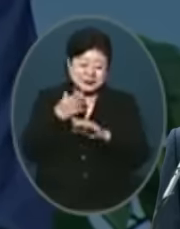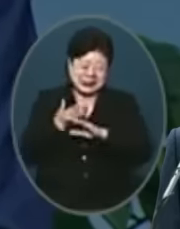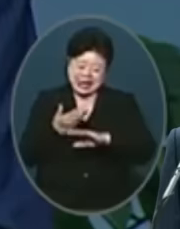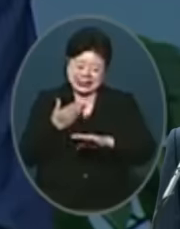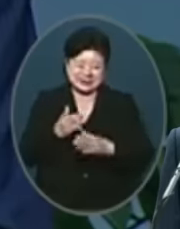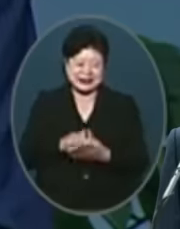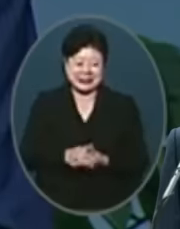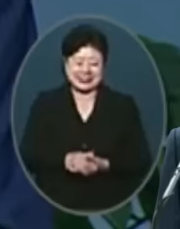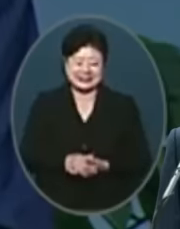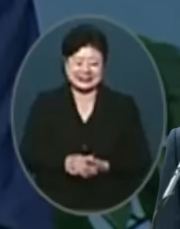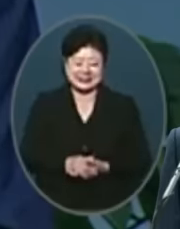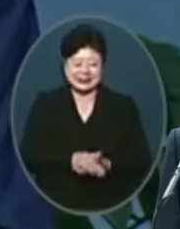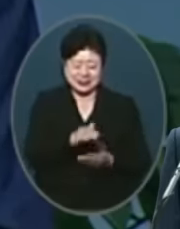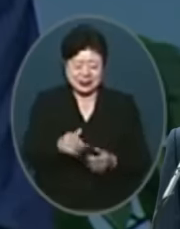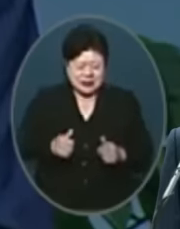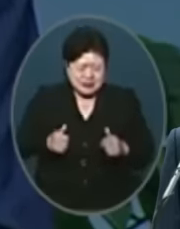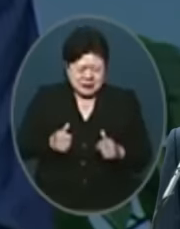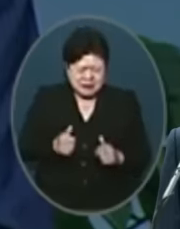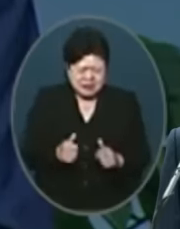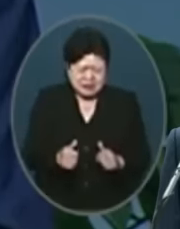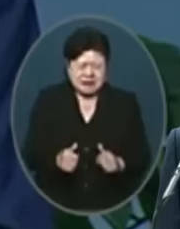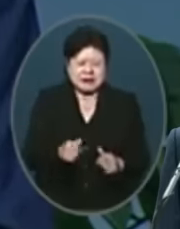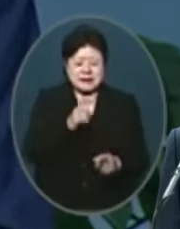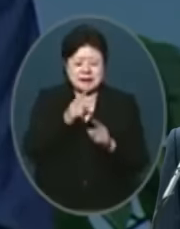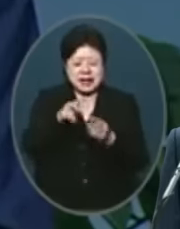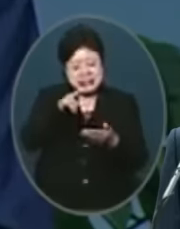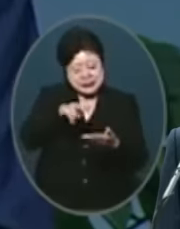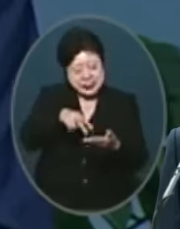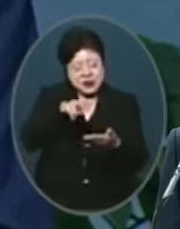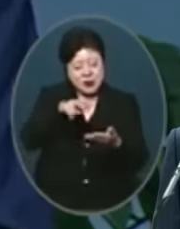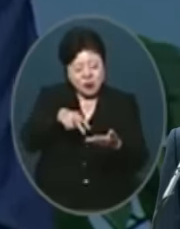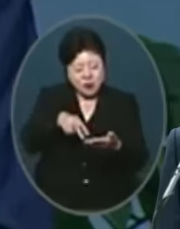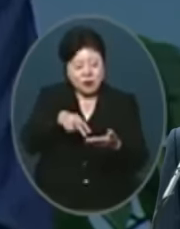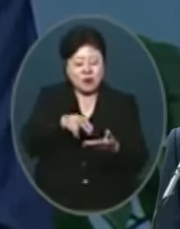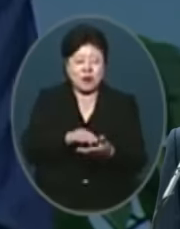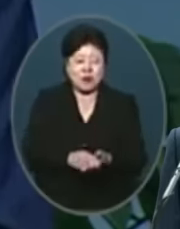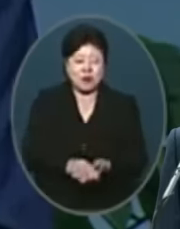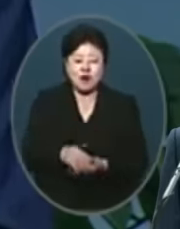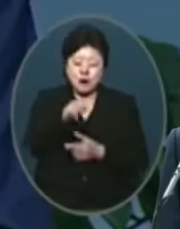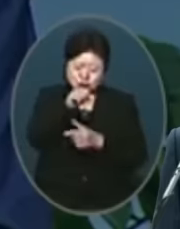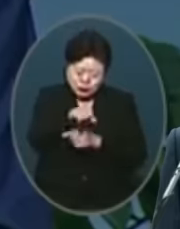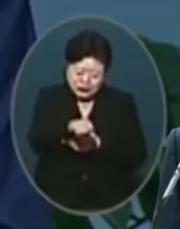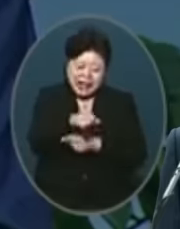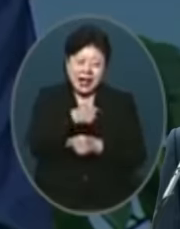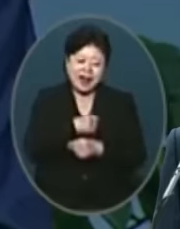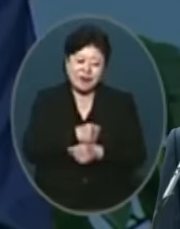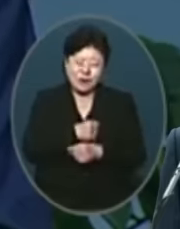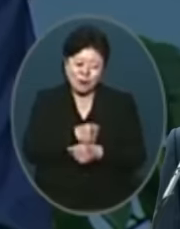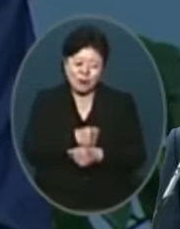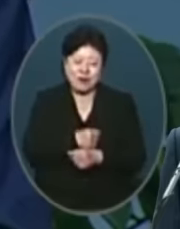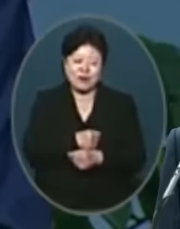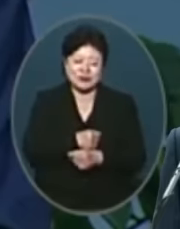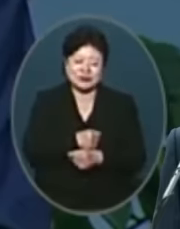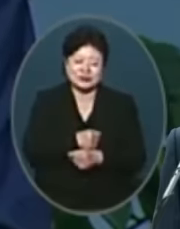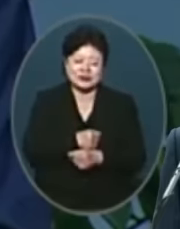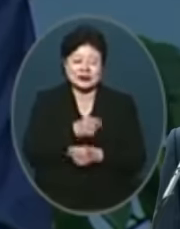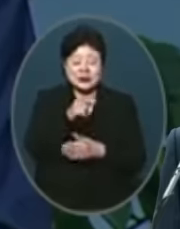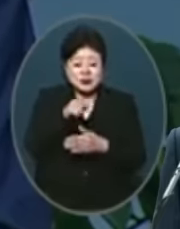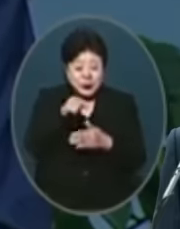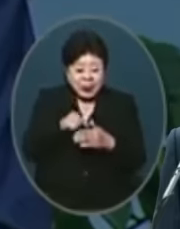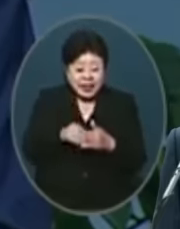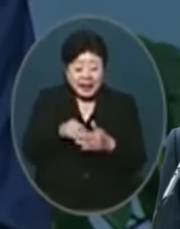것입니다. 우리가 열심히 말씀을 읽고 묵상하고 그